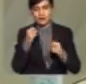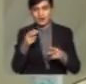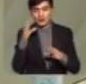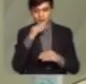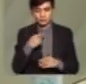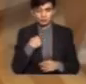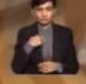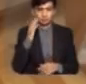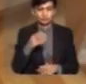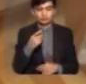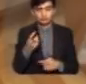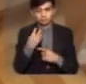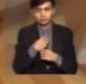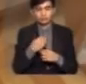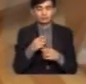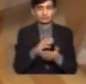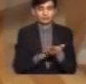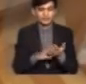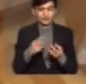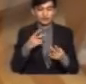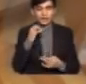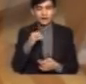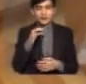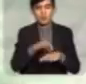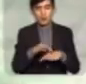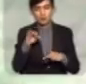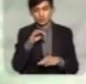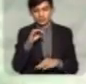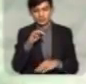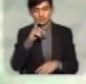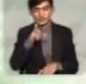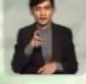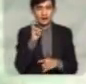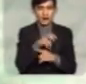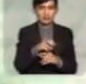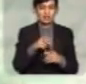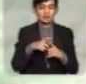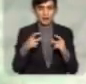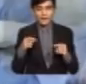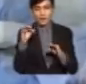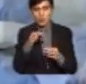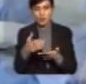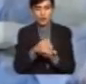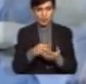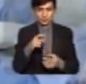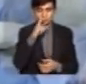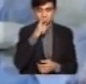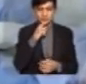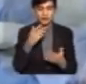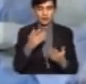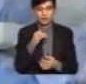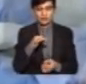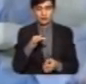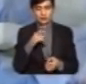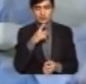гражданину правда как больная женщина будет ходить по инстанциям и собирать справки не понятно на и свободные места в такие учреждения надо